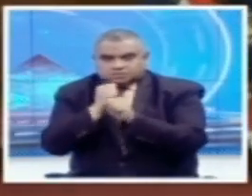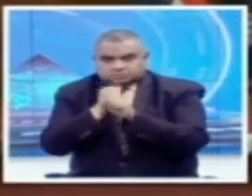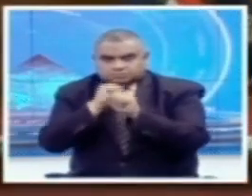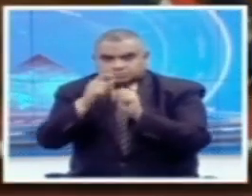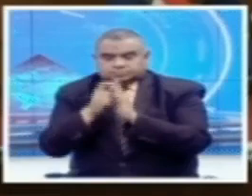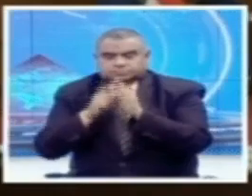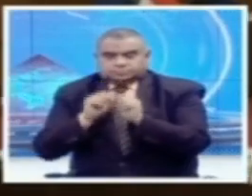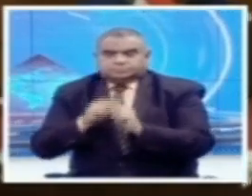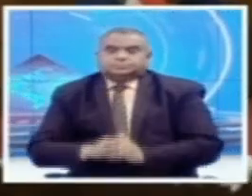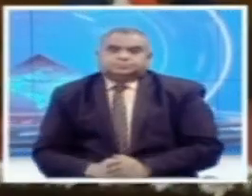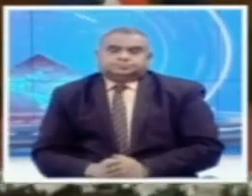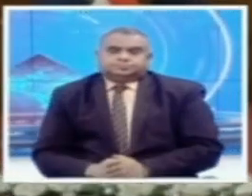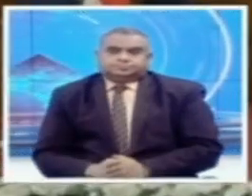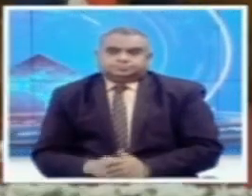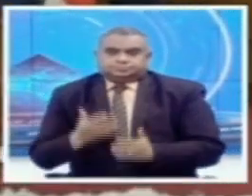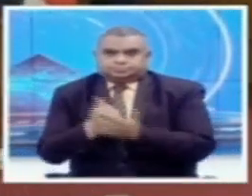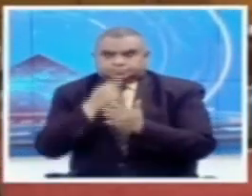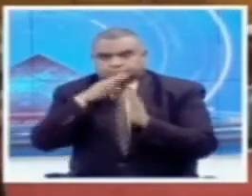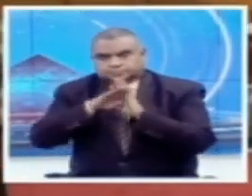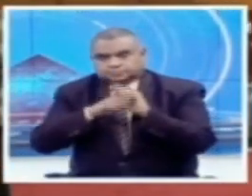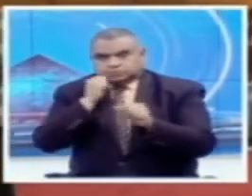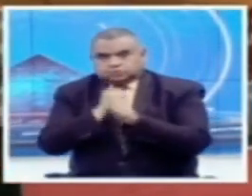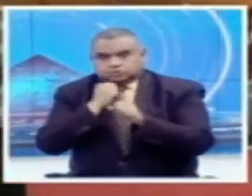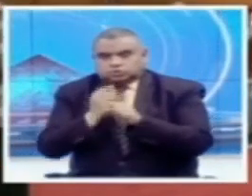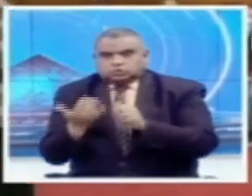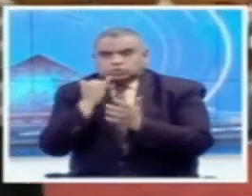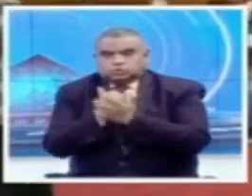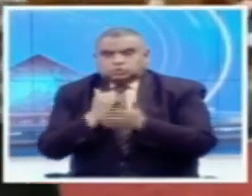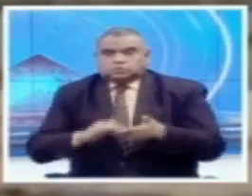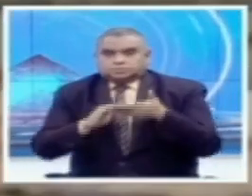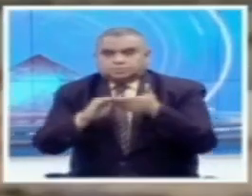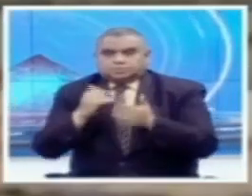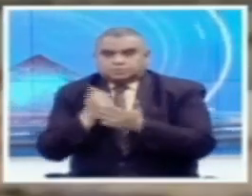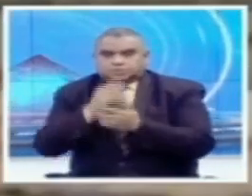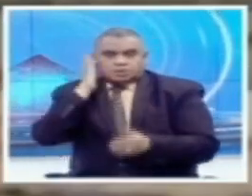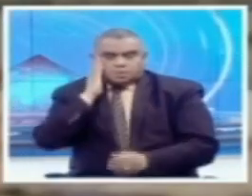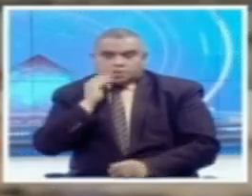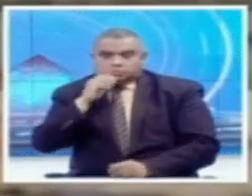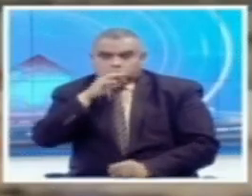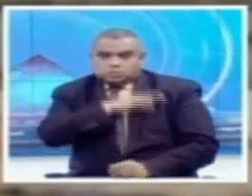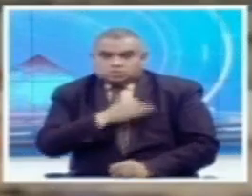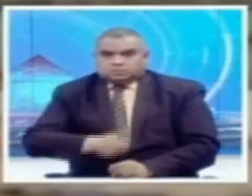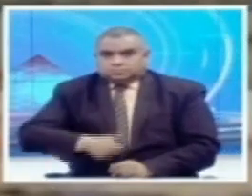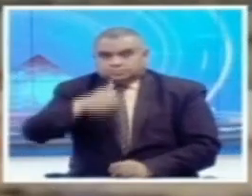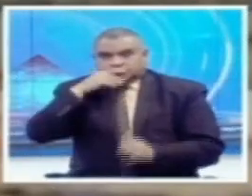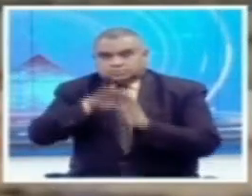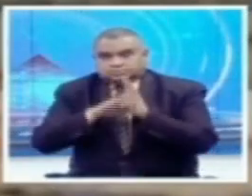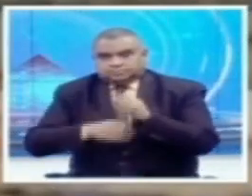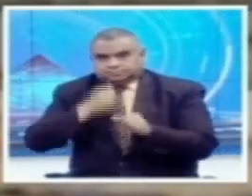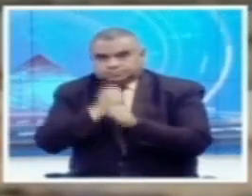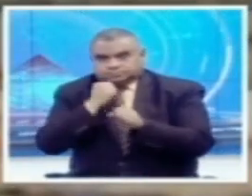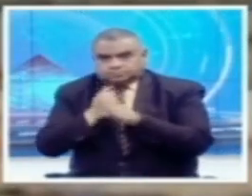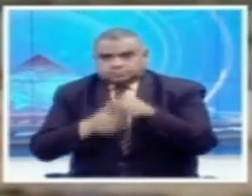على مقدرات الدولة المصرية. الحقيقة كنت سعيدة النهاردة وأنا موجودة في مركز البحوث